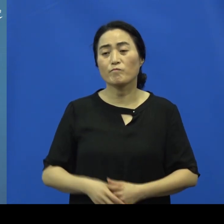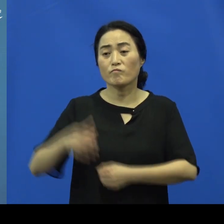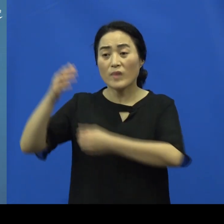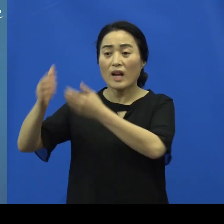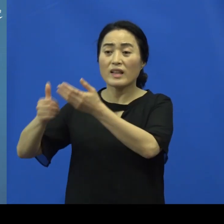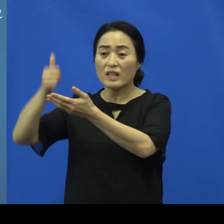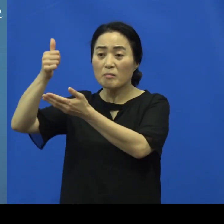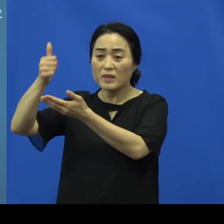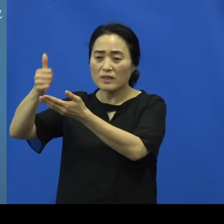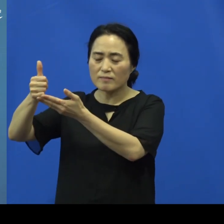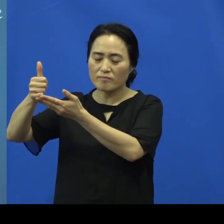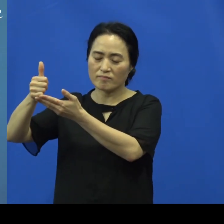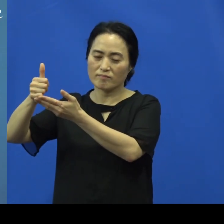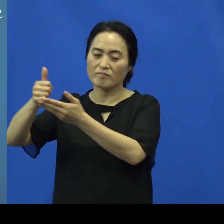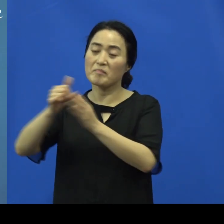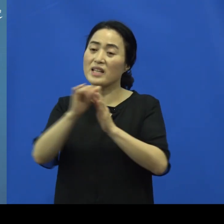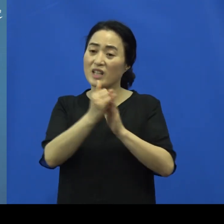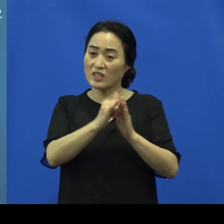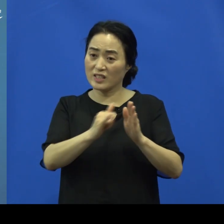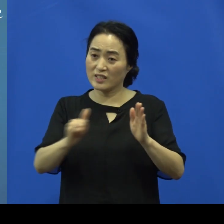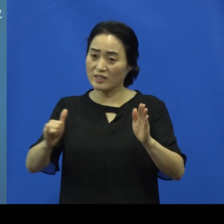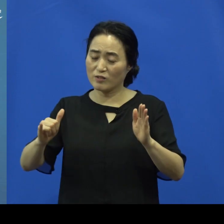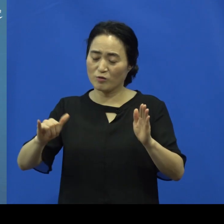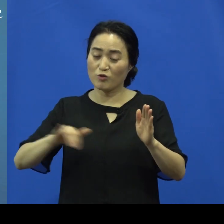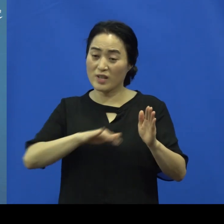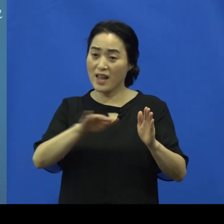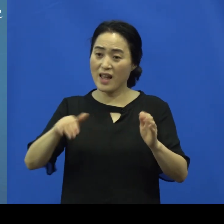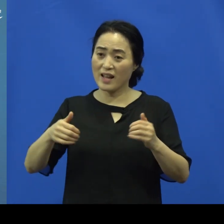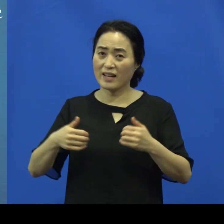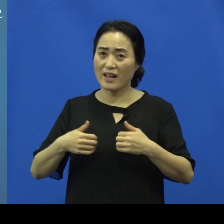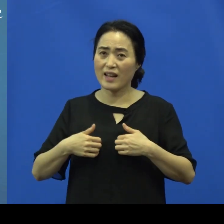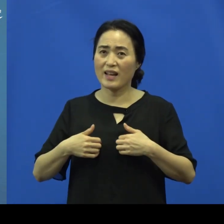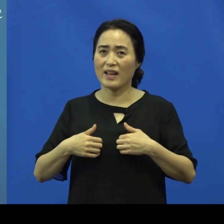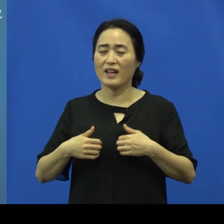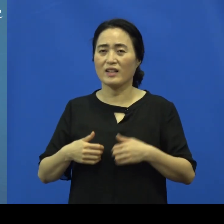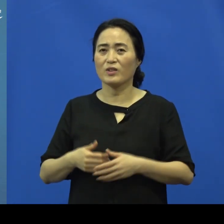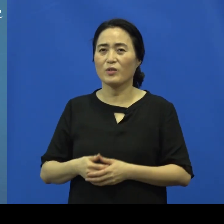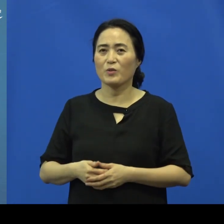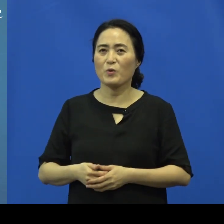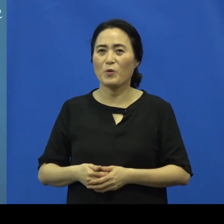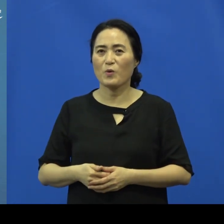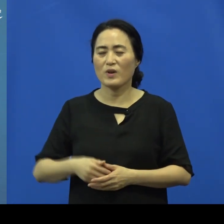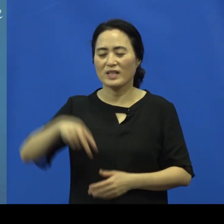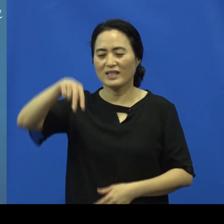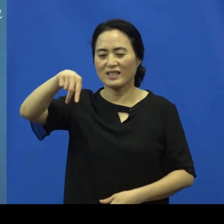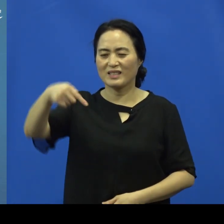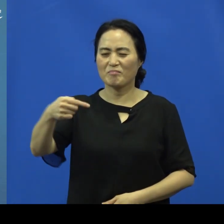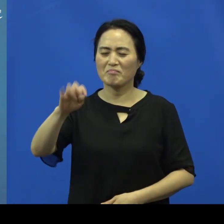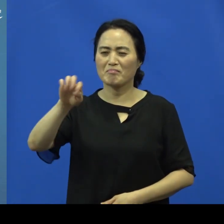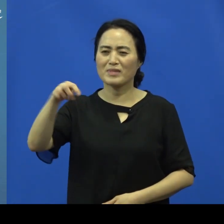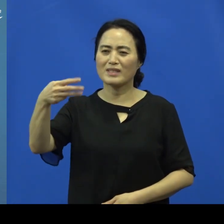하나님은 당신의 백성들에게, 하나님을 쓰시는 사람들에게 이 스프랑크 니조마이를 주세요.